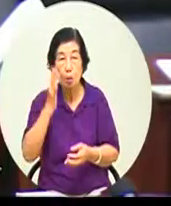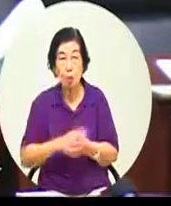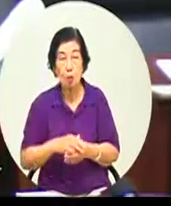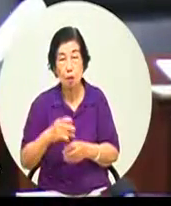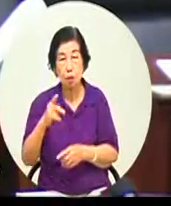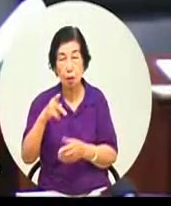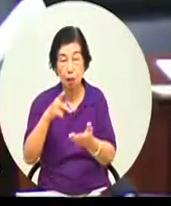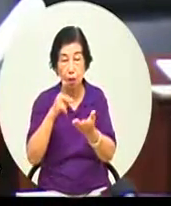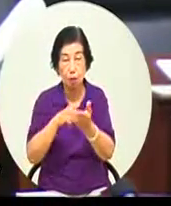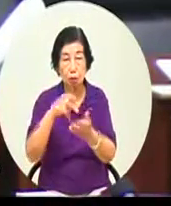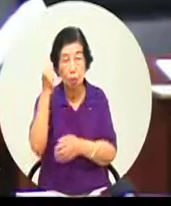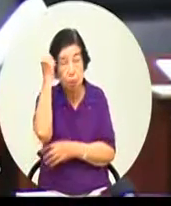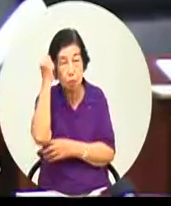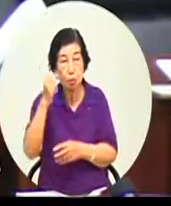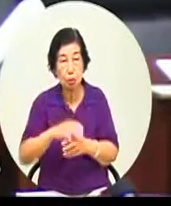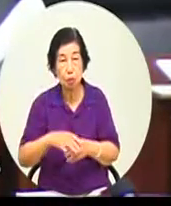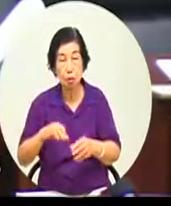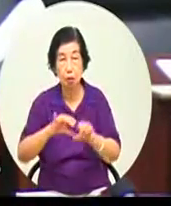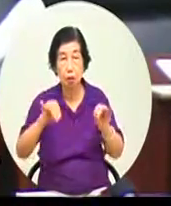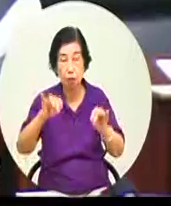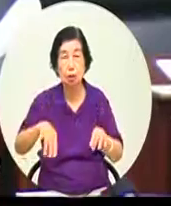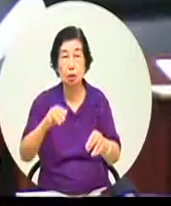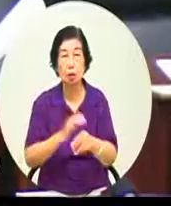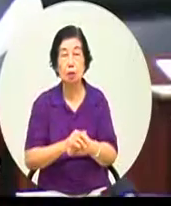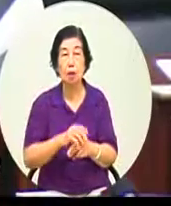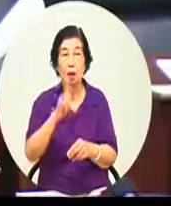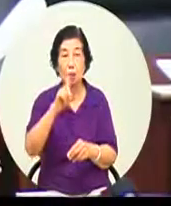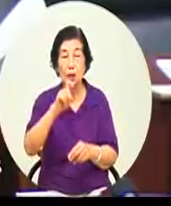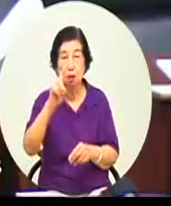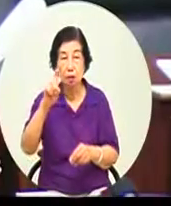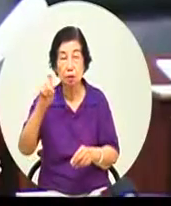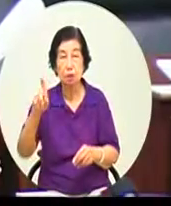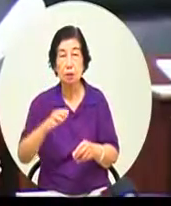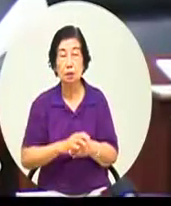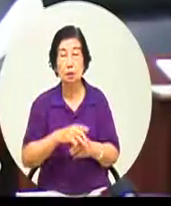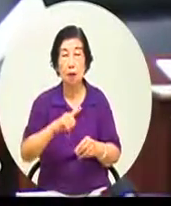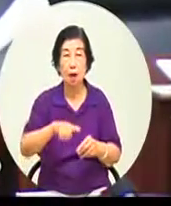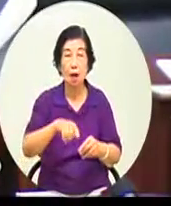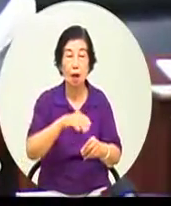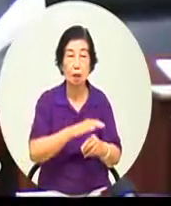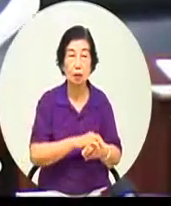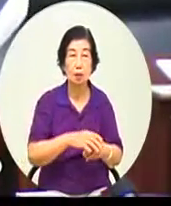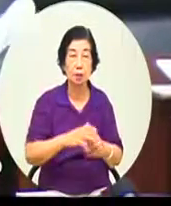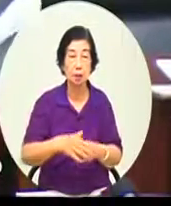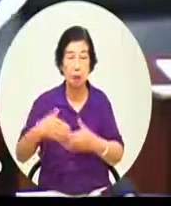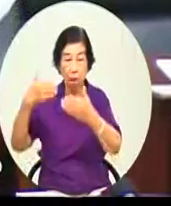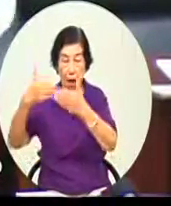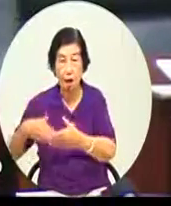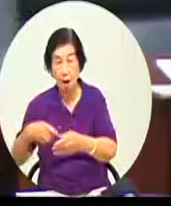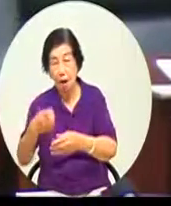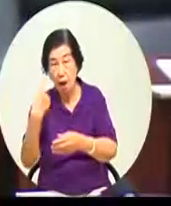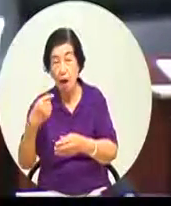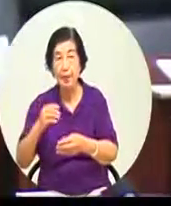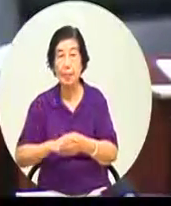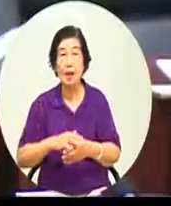道，其实这些都是还不错的。汉来、君皇、寒暄、国宾、福华、丽尊、华王、华园、芙蓉、